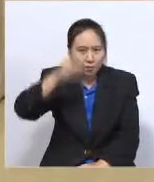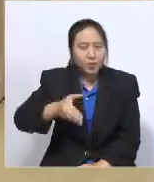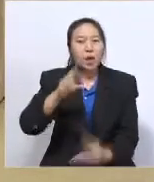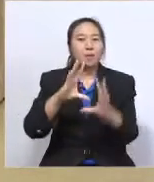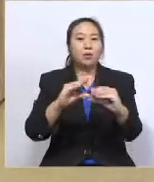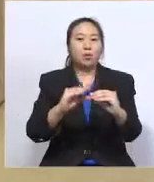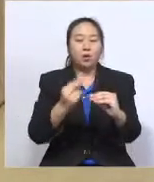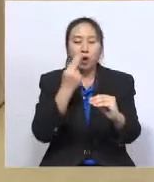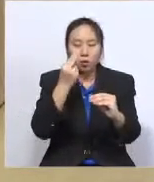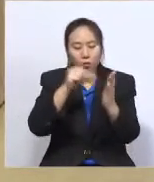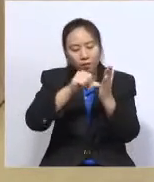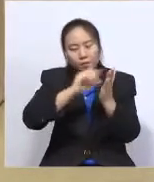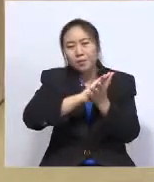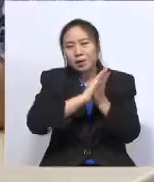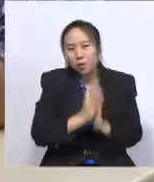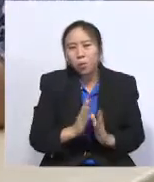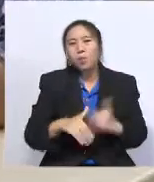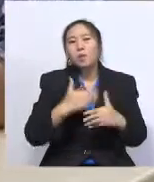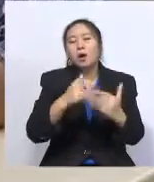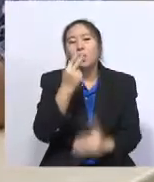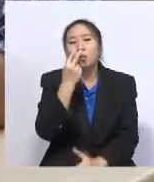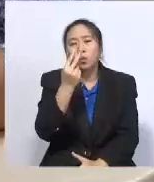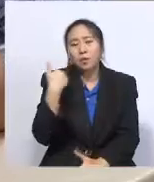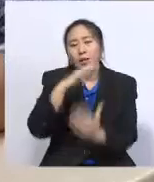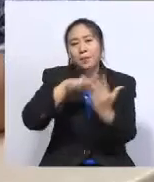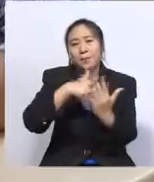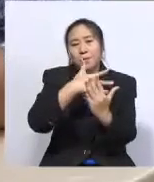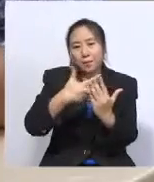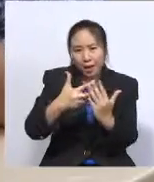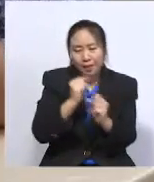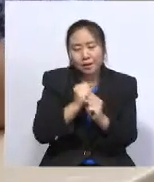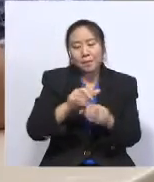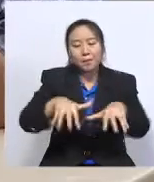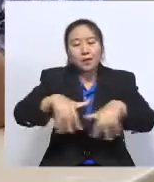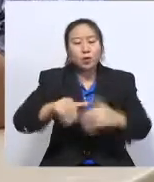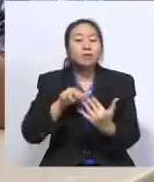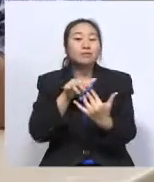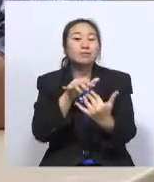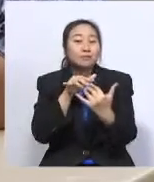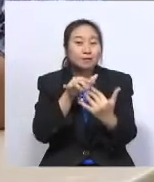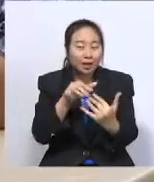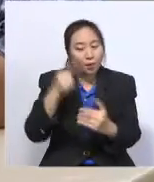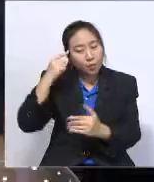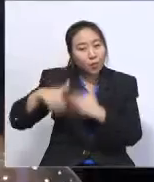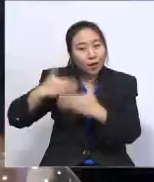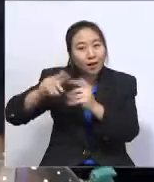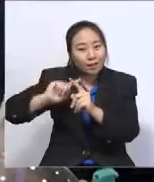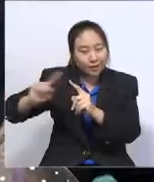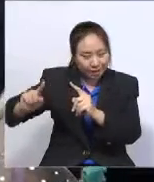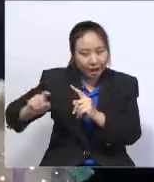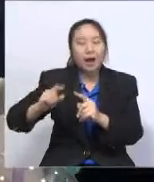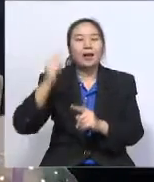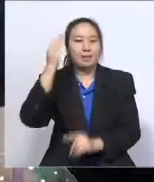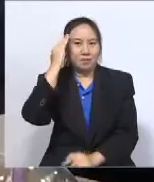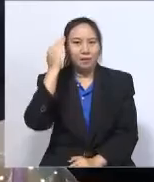ความคืบหน้าของการปฏิรูปขณะเดียวกันเนี่ยก็จะมีการจัดทำแผนการสื่อสารกับประชาชนให้รับรู้ความคืบหน้าในการปฏิ